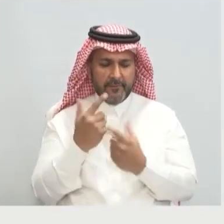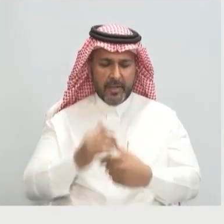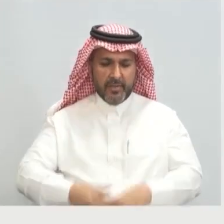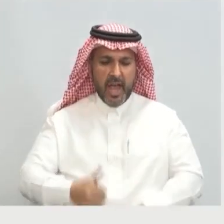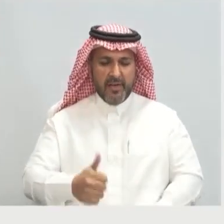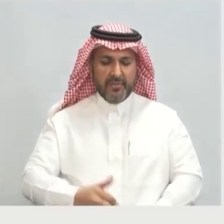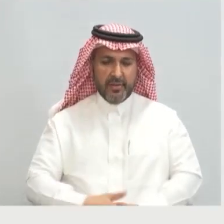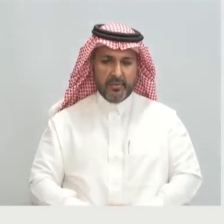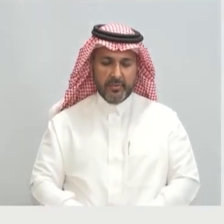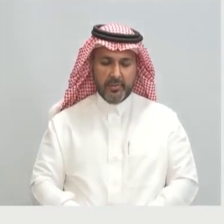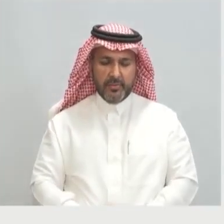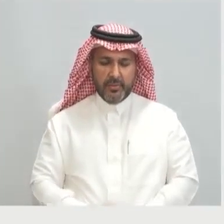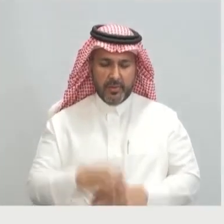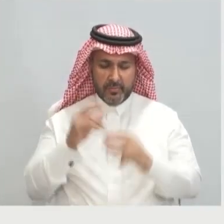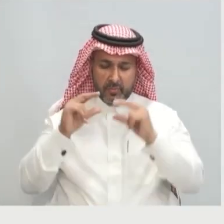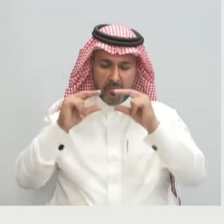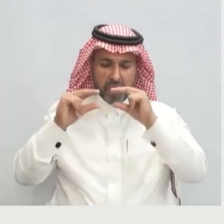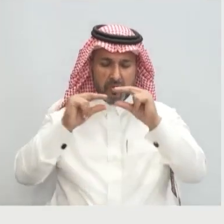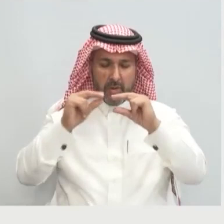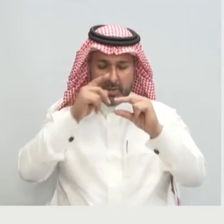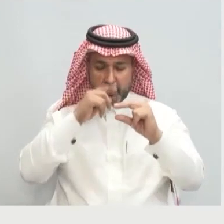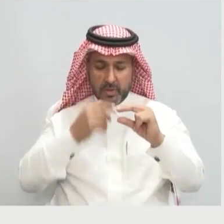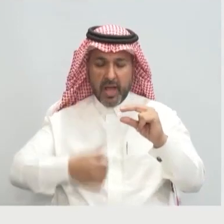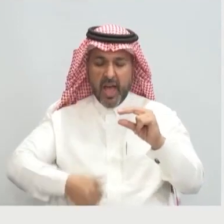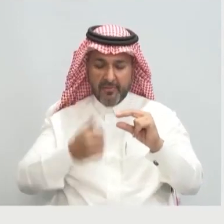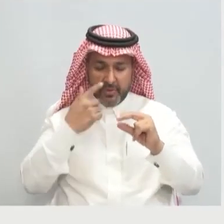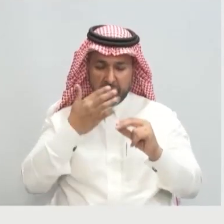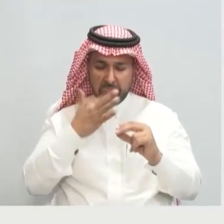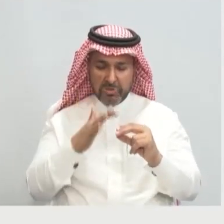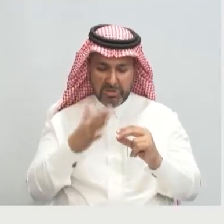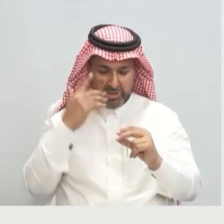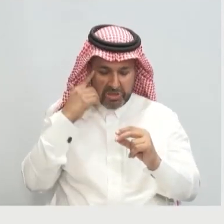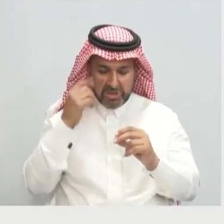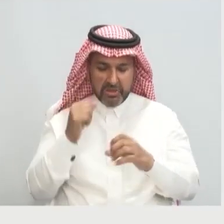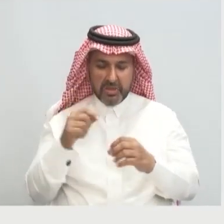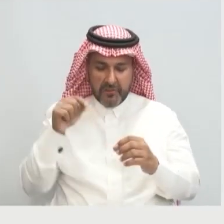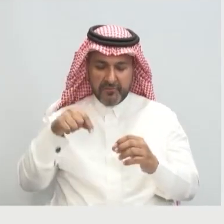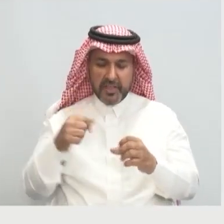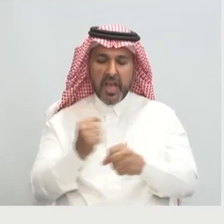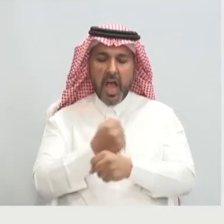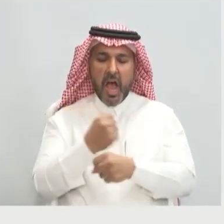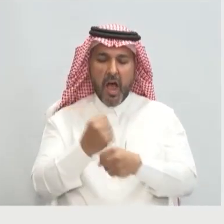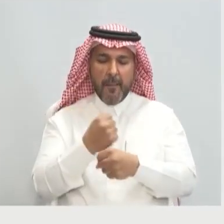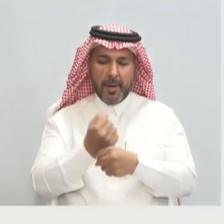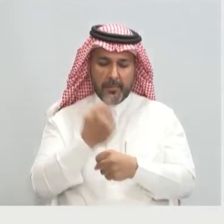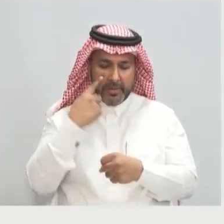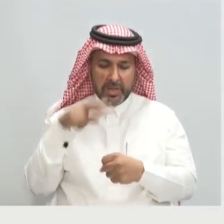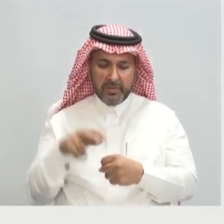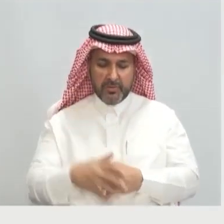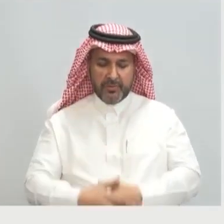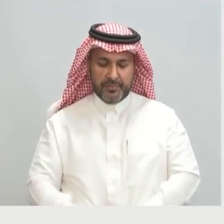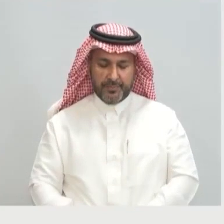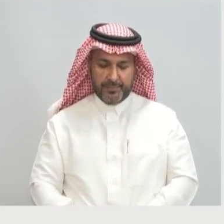مع بعضهم بعضا عبر الحدود التنظيميه الجغرافيه بناء على العلاقات المهنيه او الاهتمامات المشتركه او مشكلات او معايير اخرى